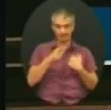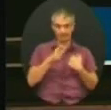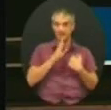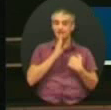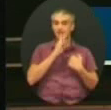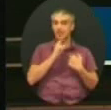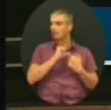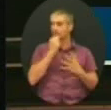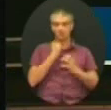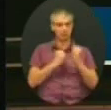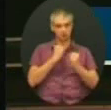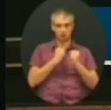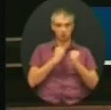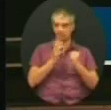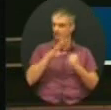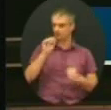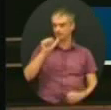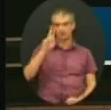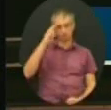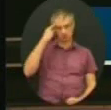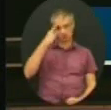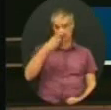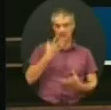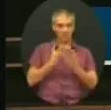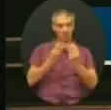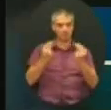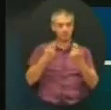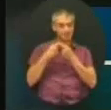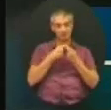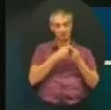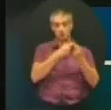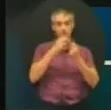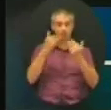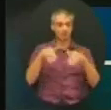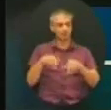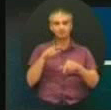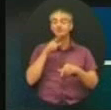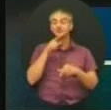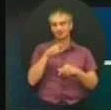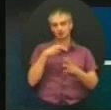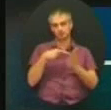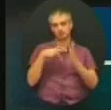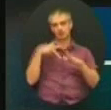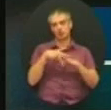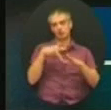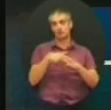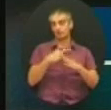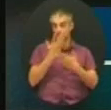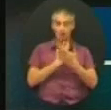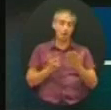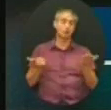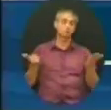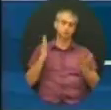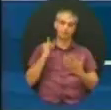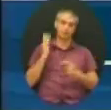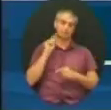הבעיה הקשה ביותר, וגם מאיר יודע כאן, הריבוי של הארגונים של הנכים הוא זה שמכשיל, ומקצתם כן